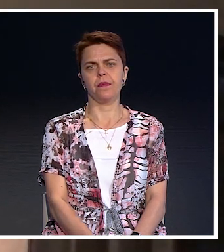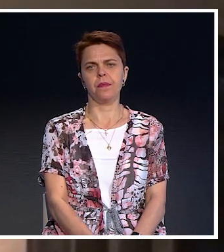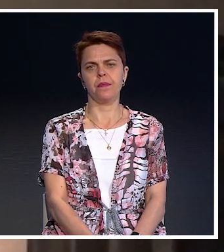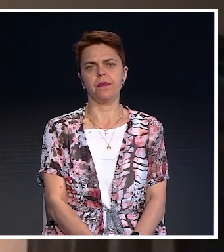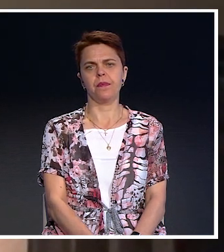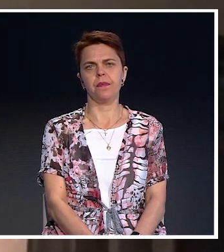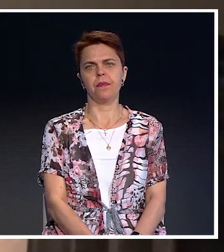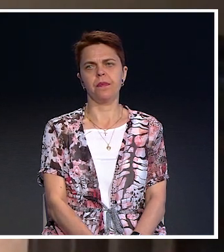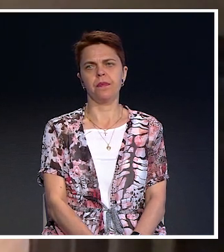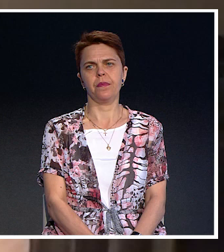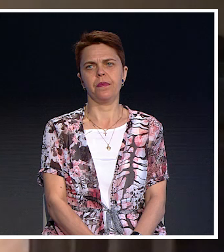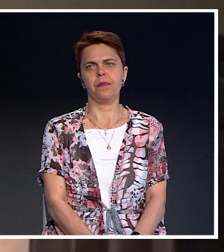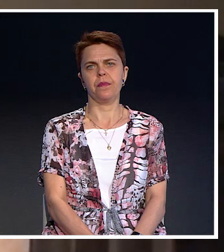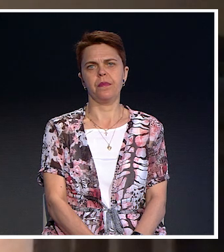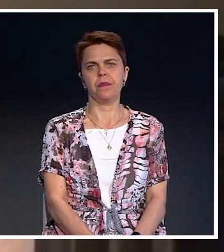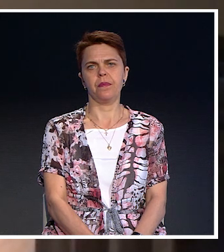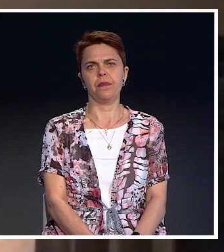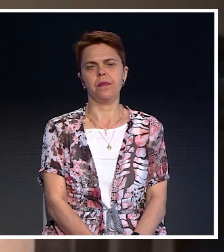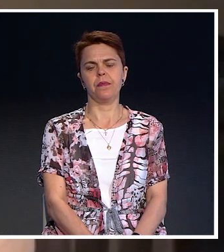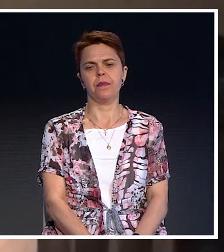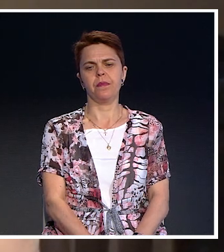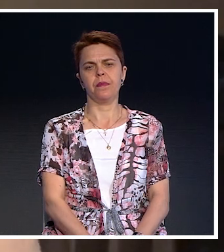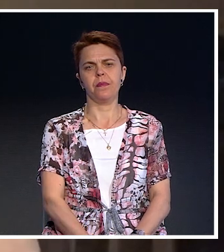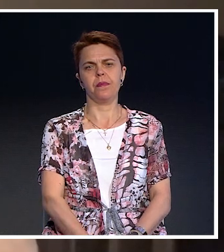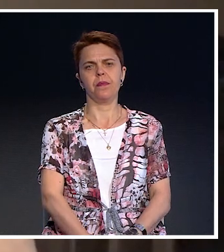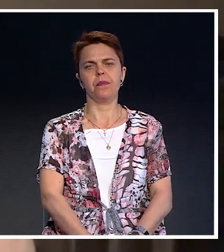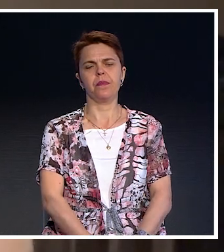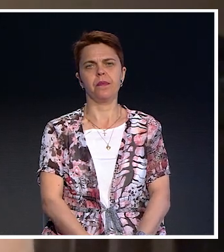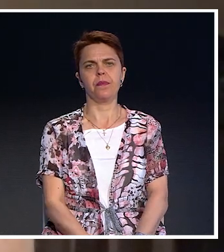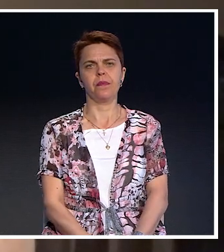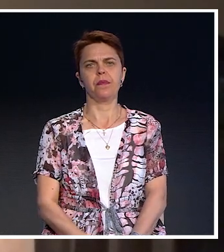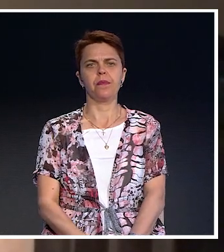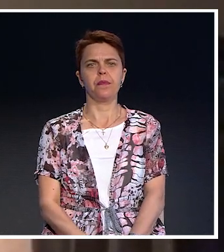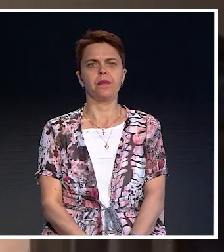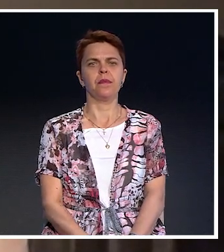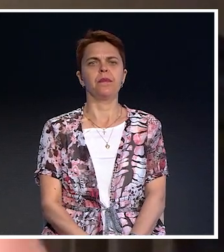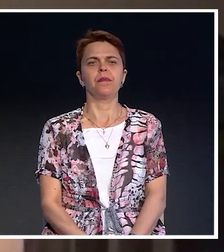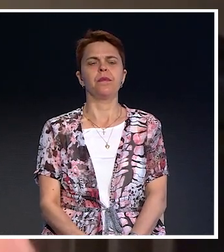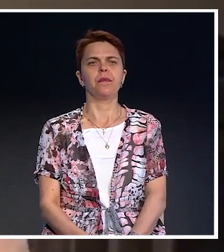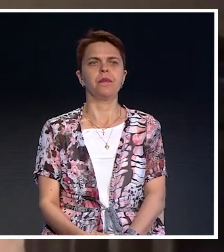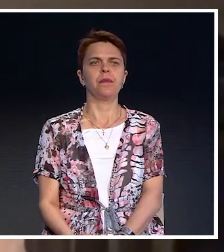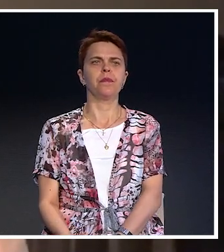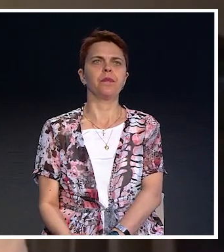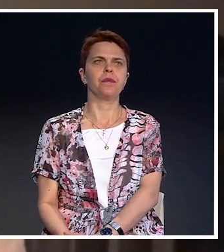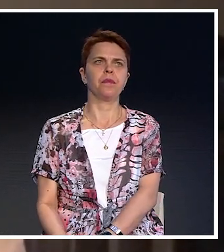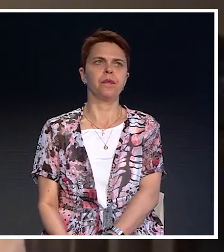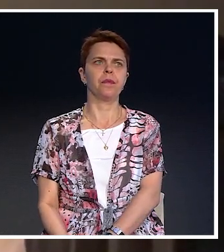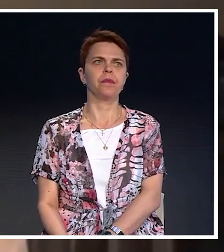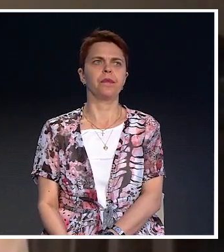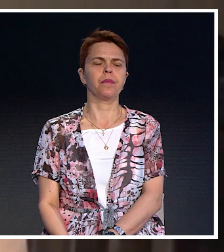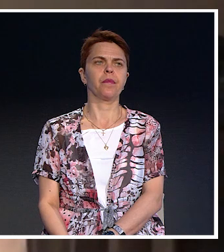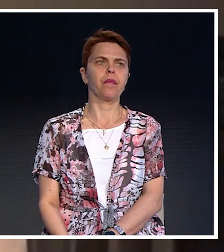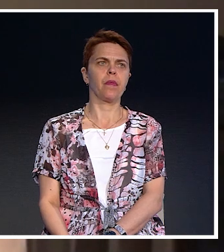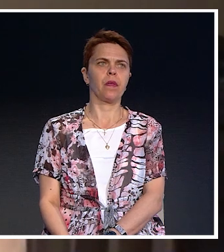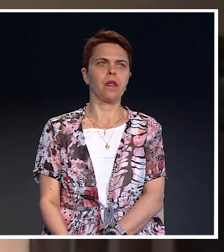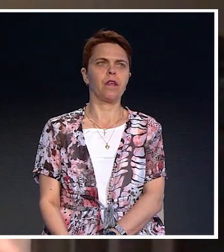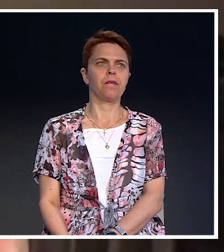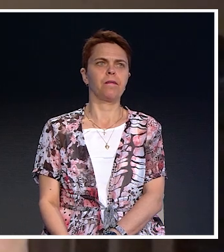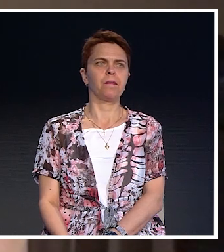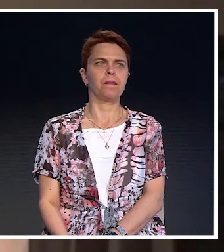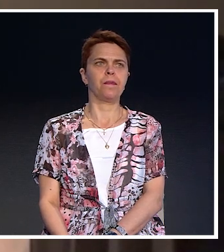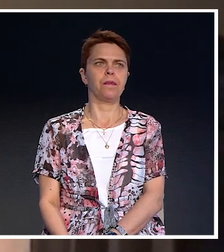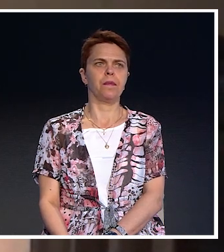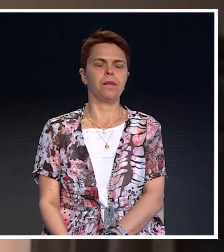бути кандидатками, переконувати їх балотуватися. Тобто змушувати їх не лише